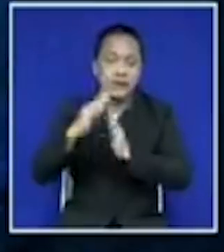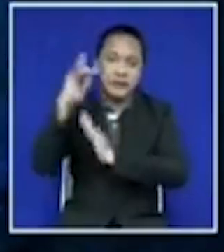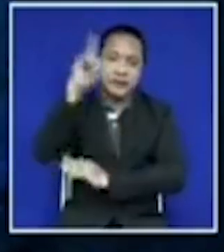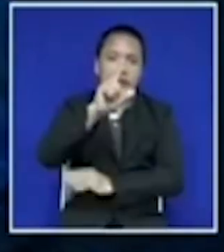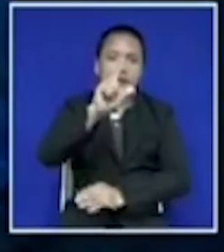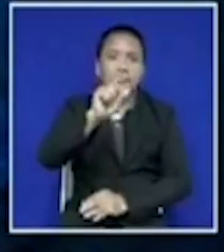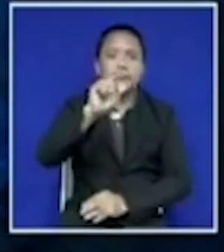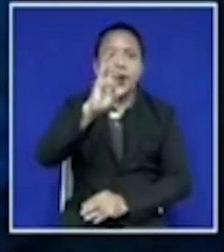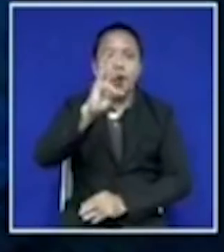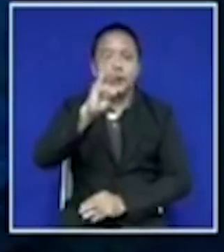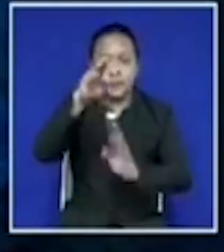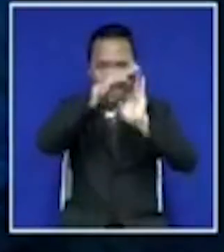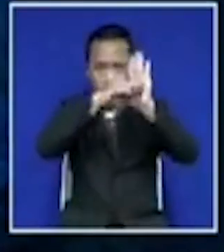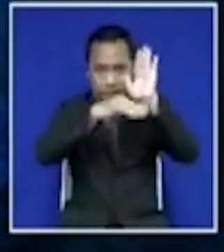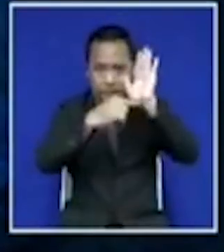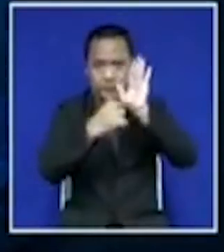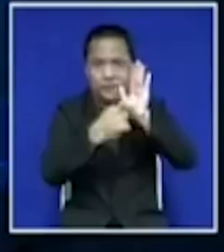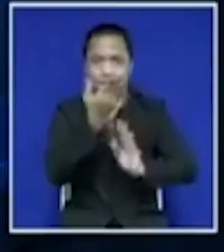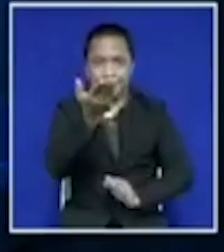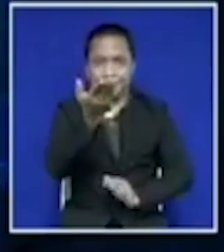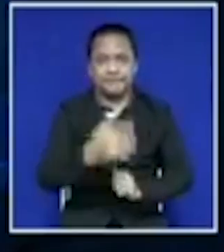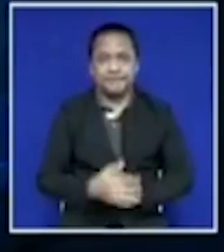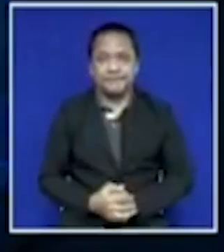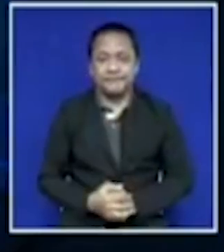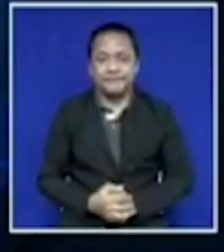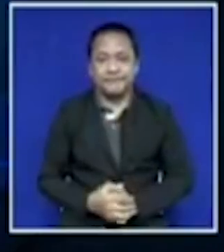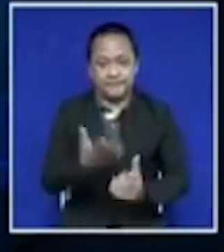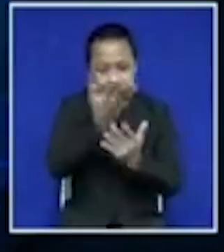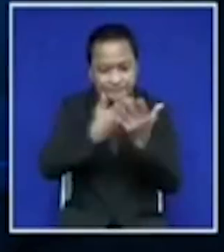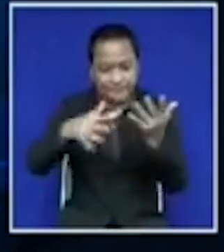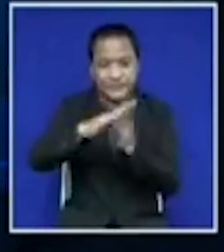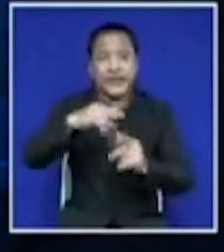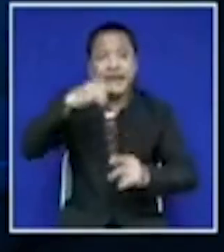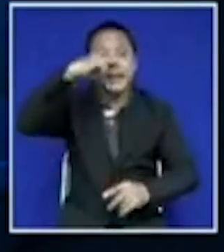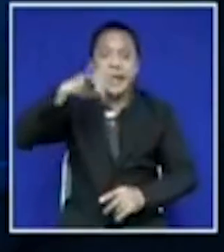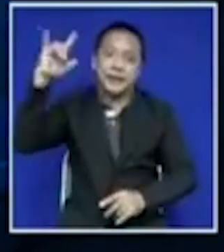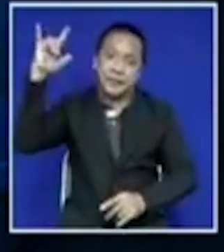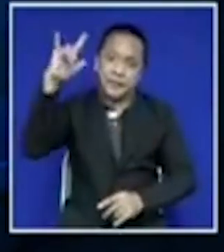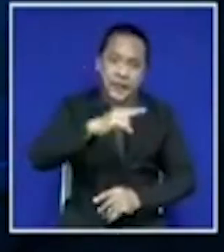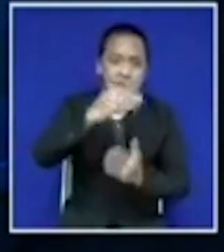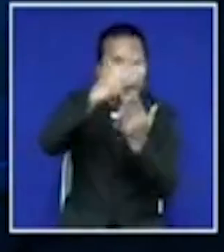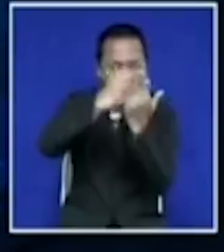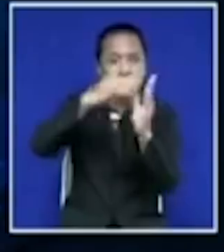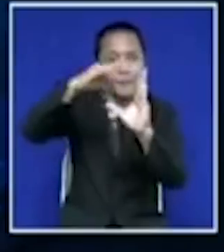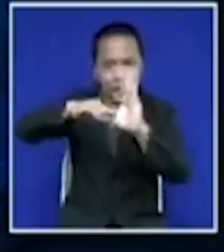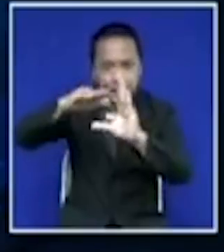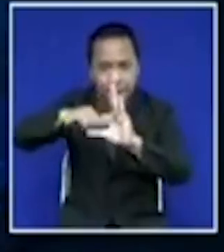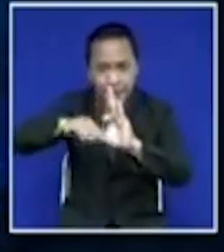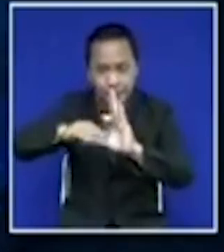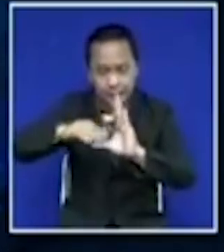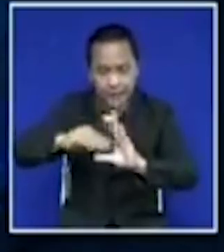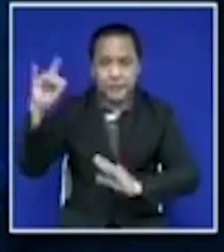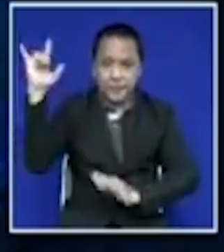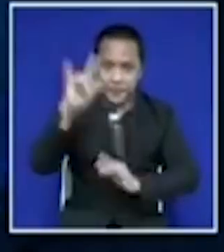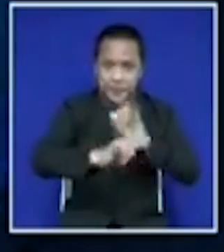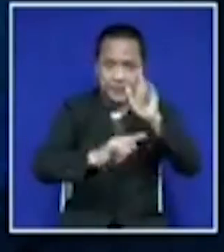26ก็จะปรากฏอยู่ที่ทางตารางนี้นะครับให้ทุกท่านวางแผนคนไทยที่เดินทางเข้ามาลงทะเบียนไว้นะครับแล้วก็เข้าม